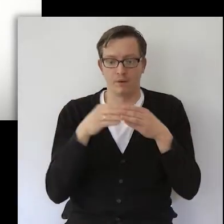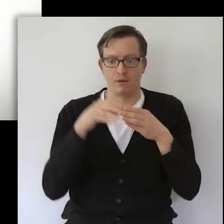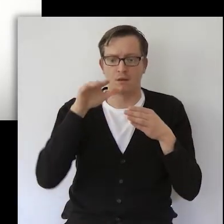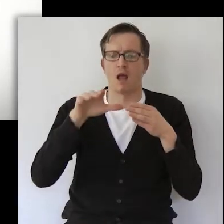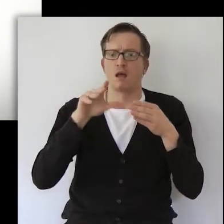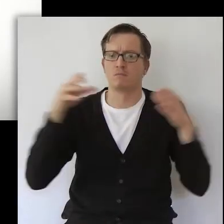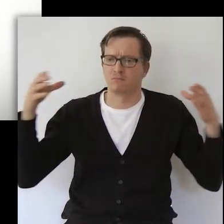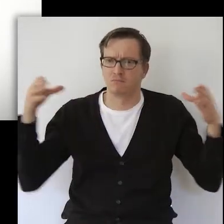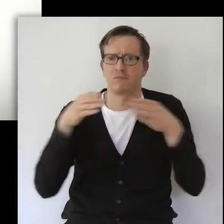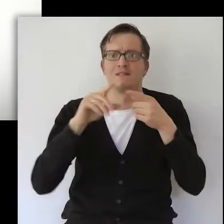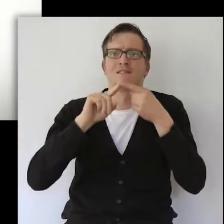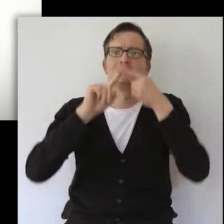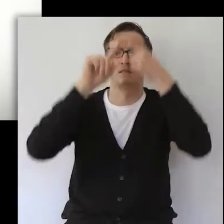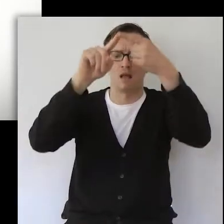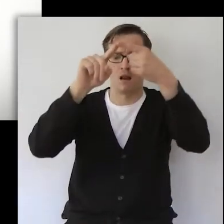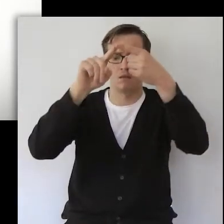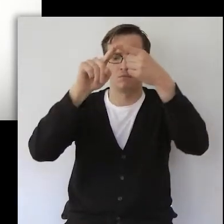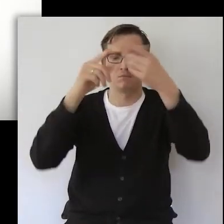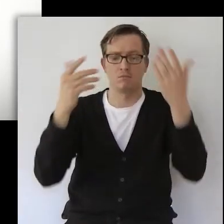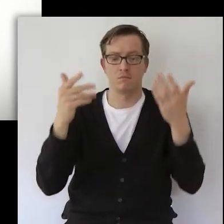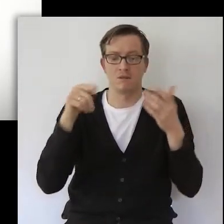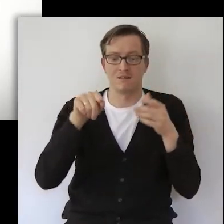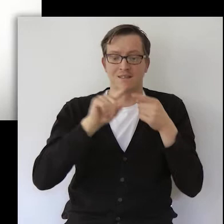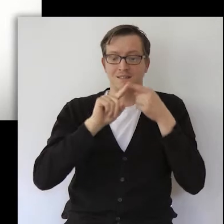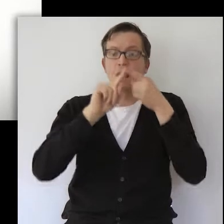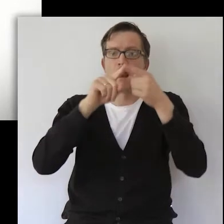diese Gruppe hat gemeinsame Ziele